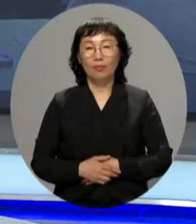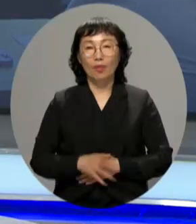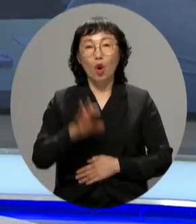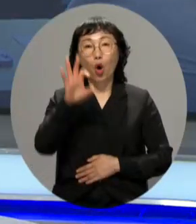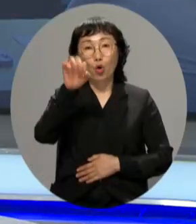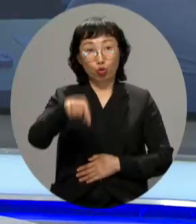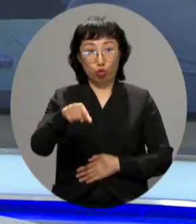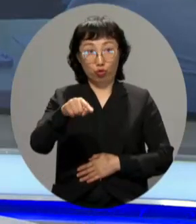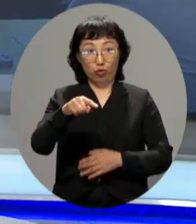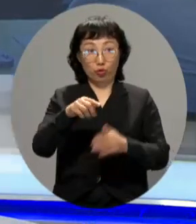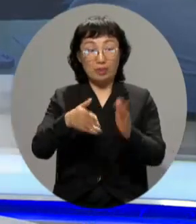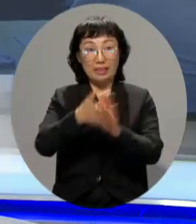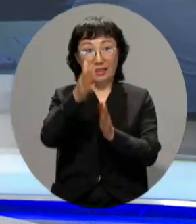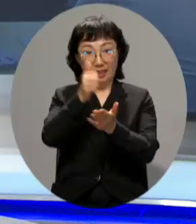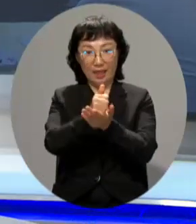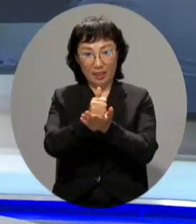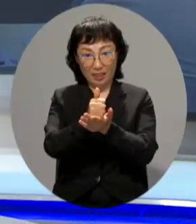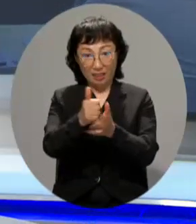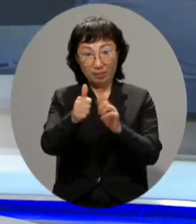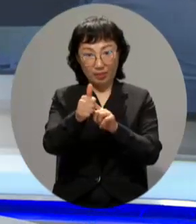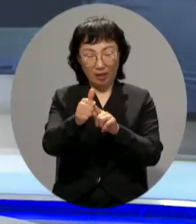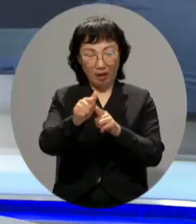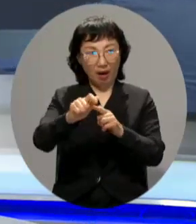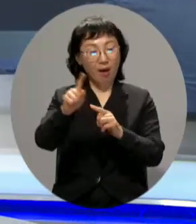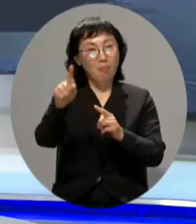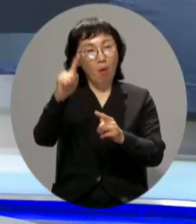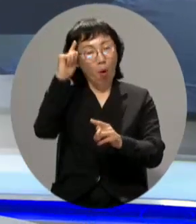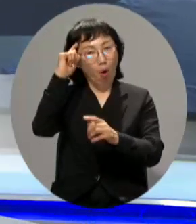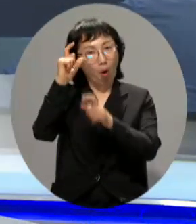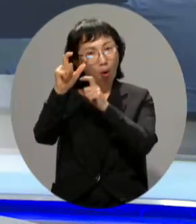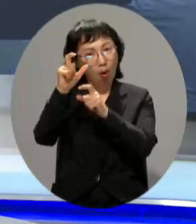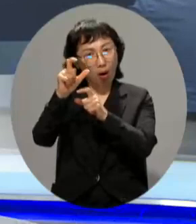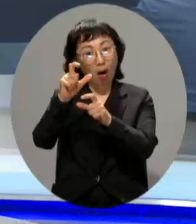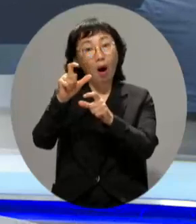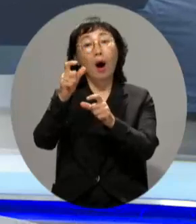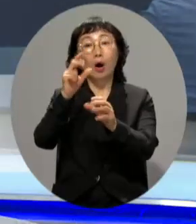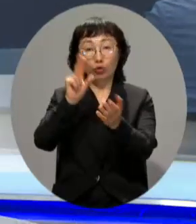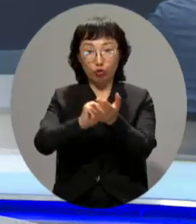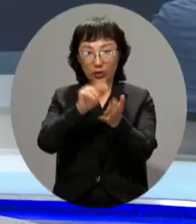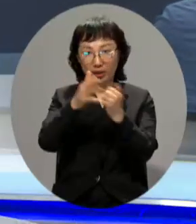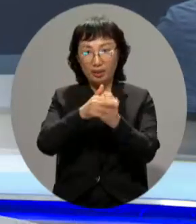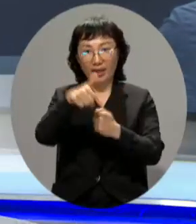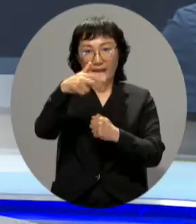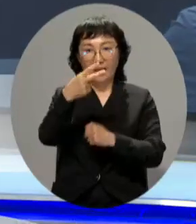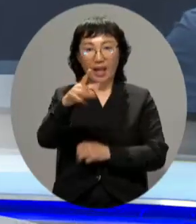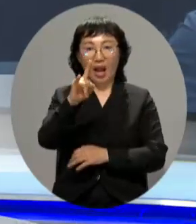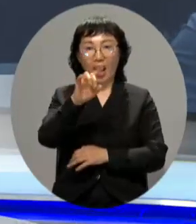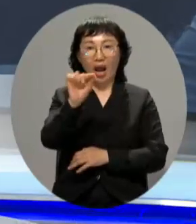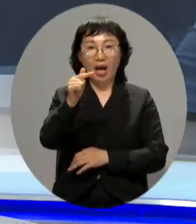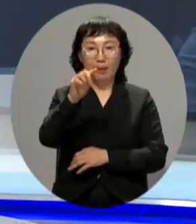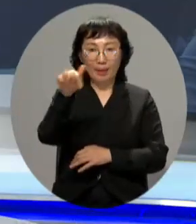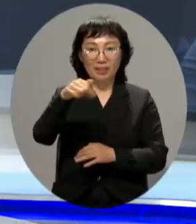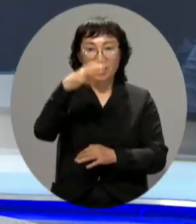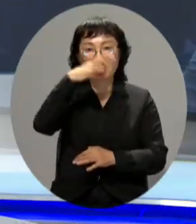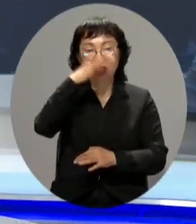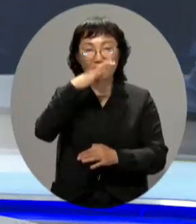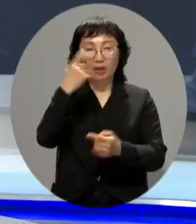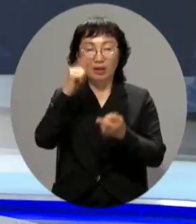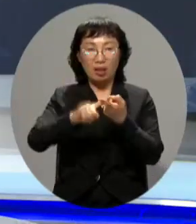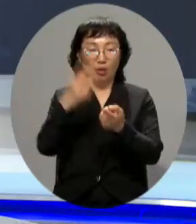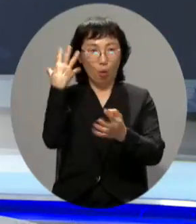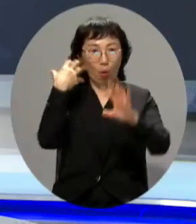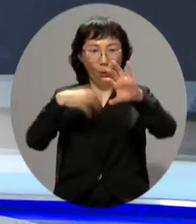우범기 전주시장이 역점을 두고 있는 옛 대한방직 부지개발 사업에 대해 개발 이익 환수를 강조했습니다. 자광